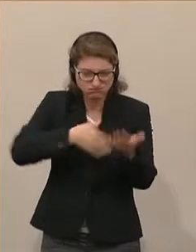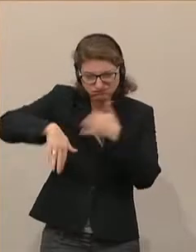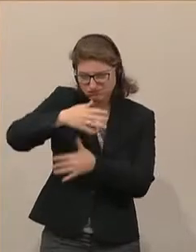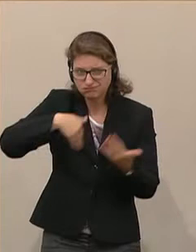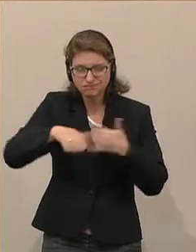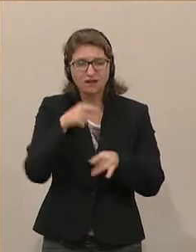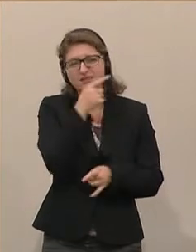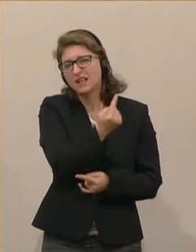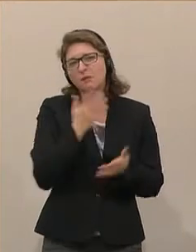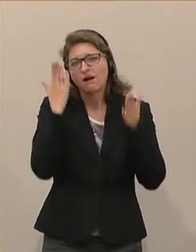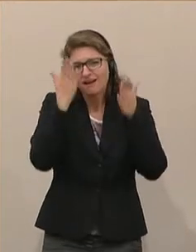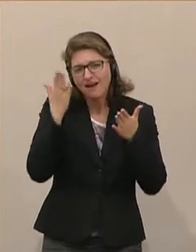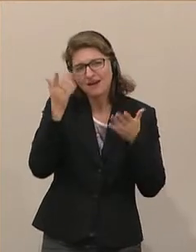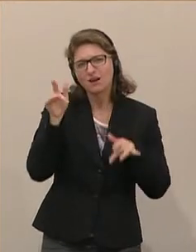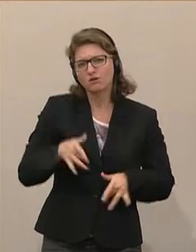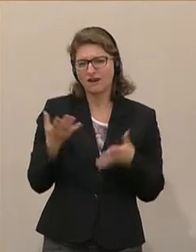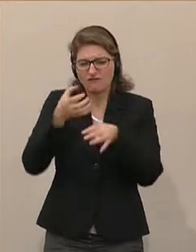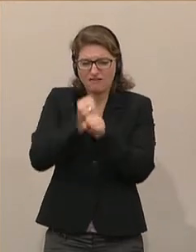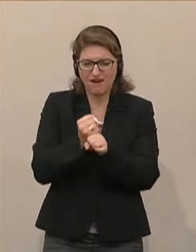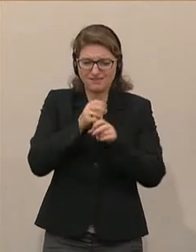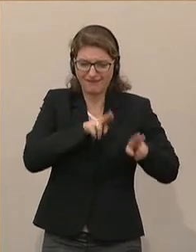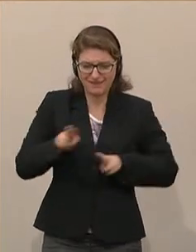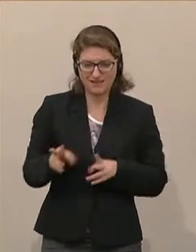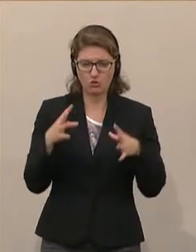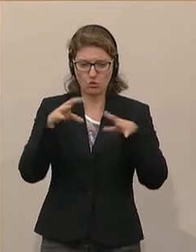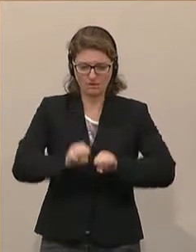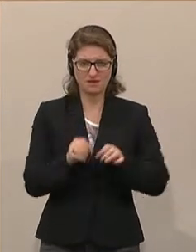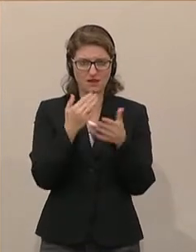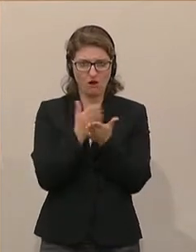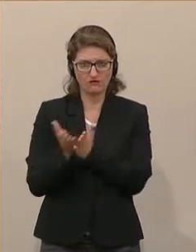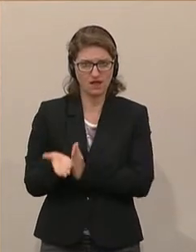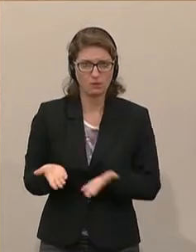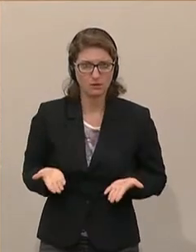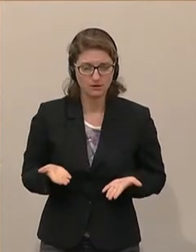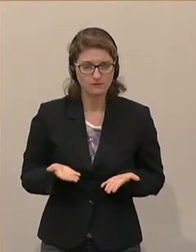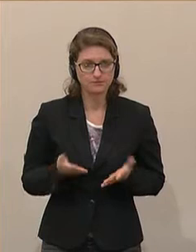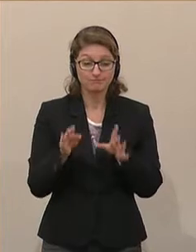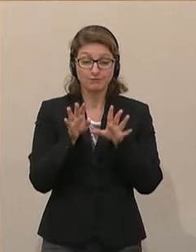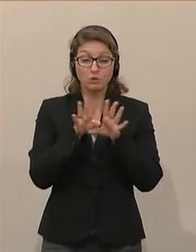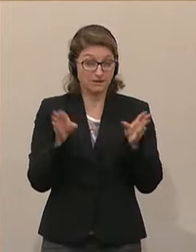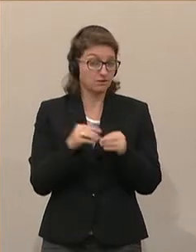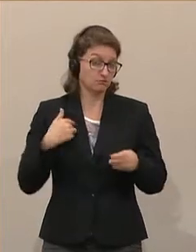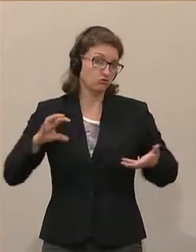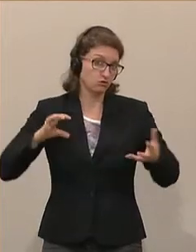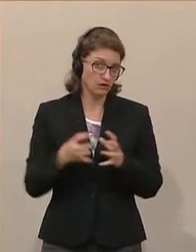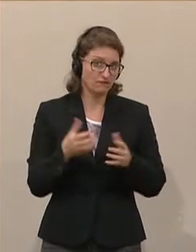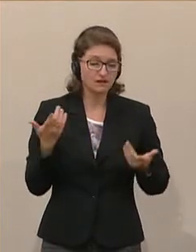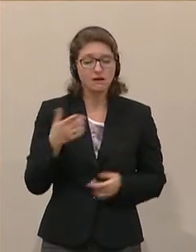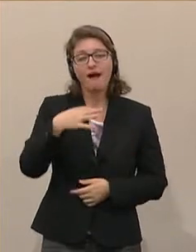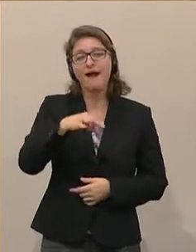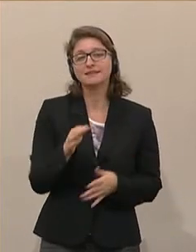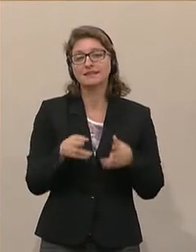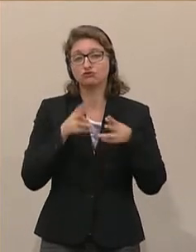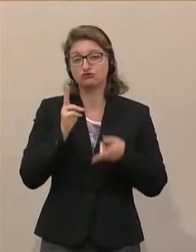keine Ahnung von irgendeiner verfassungsrechtlichen Kompetenzaufteilung. Insgesamt zusammengefasst ist der einzige Schaden,